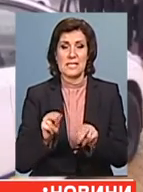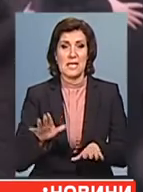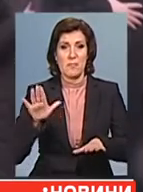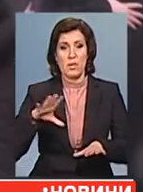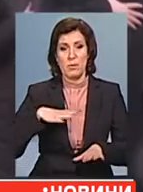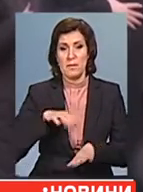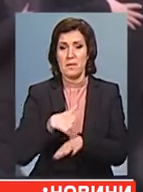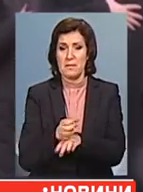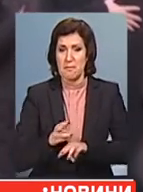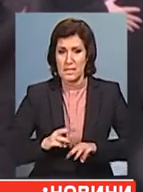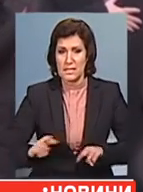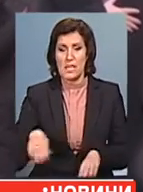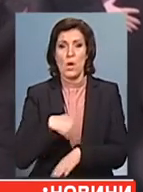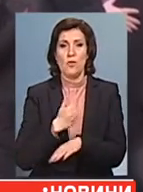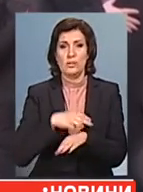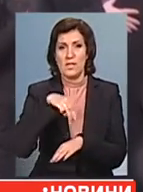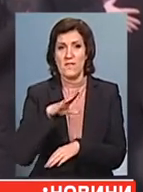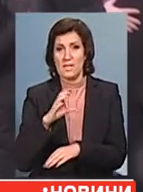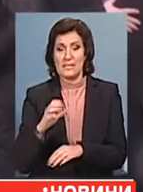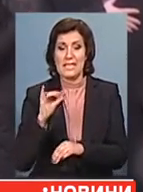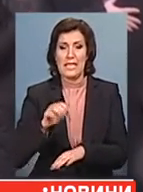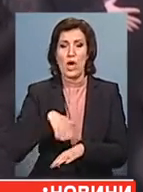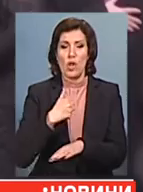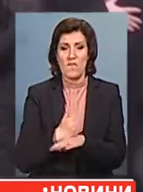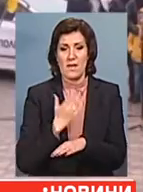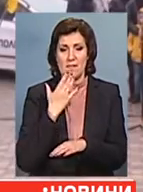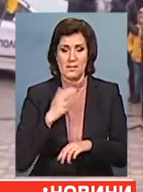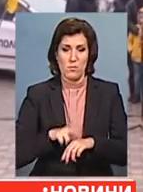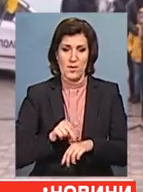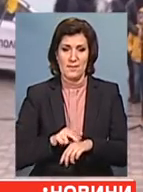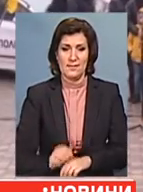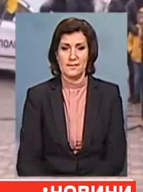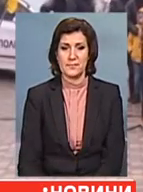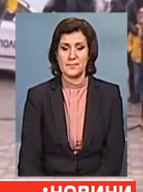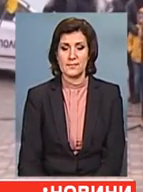присяги були прем'єр-міністр, очільник МВС та глава Нацполіції.